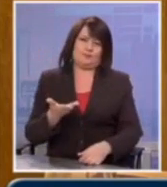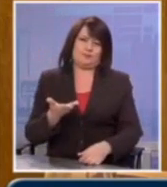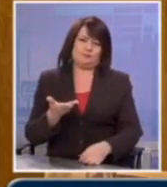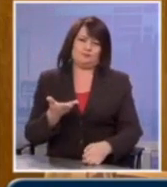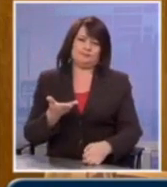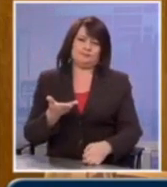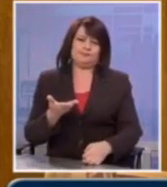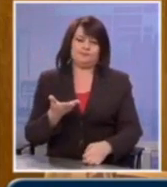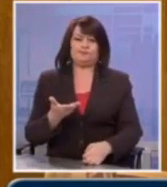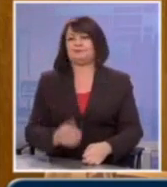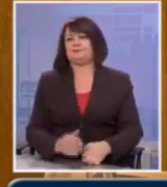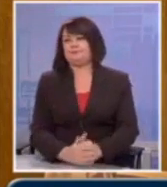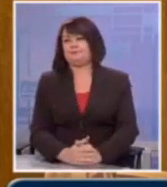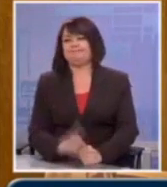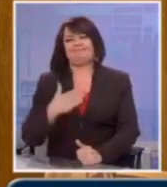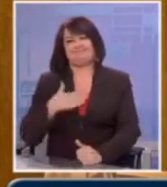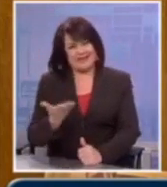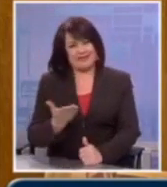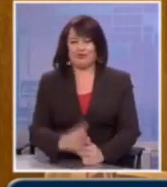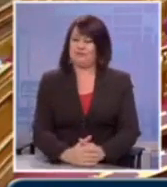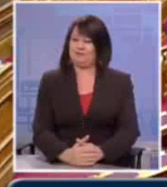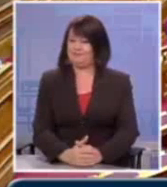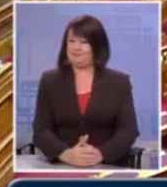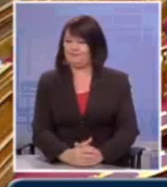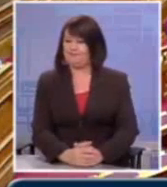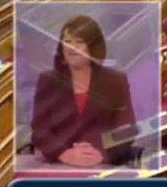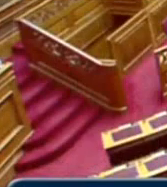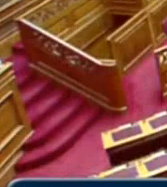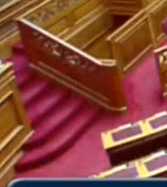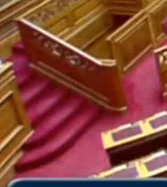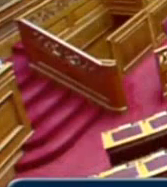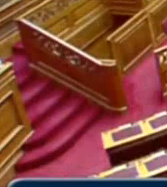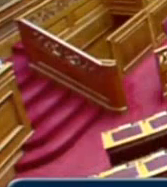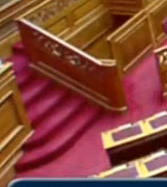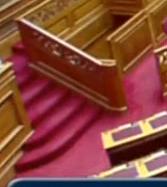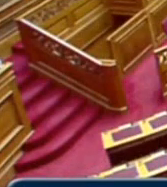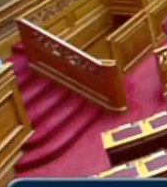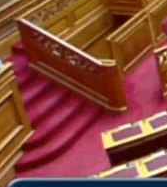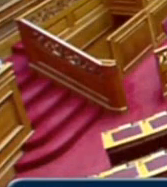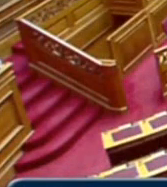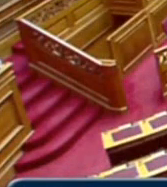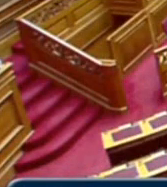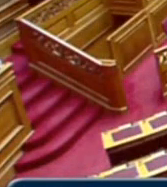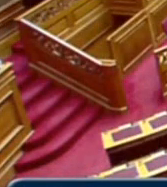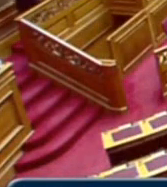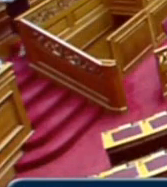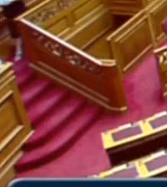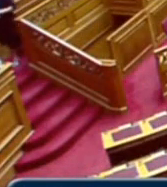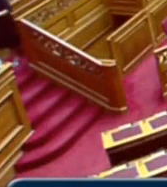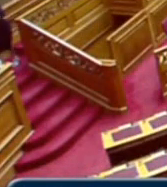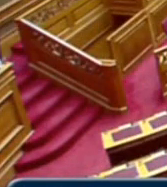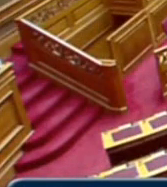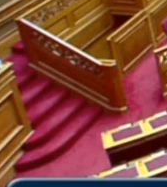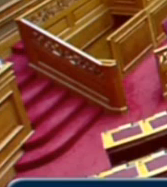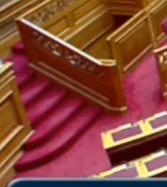ε υπό έλεγχο σας ευχαριστώ ευχαριστούμε και εμείς την κυρία βαλαβάνη το λόγο